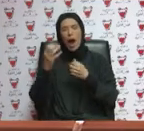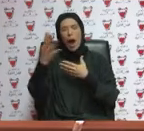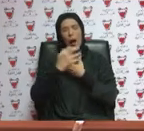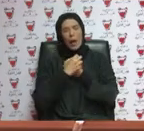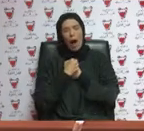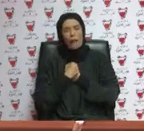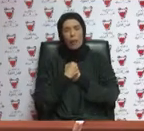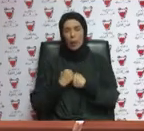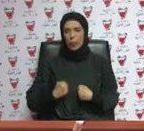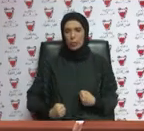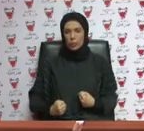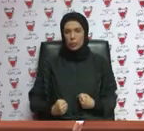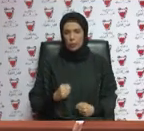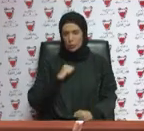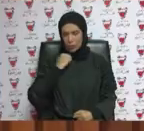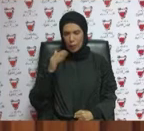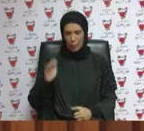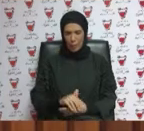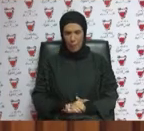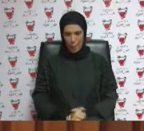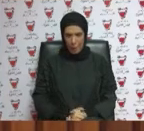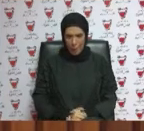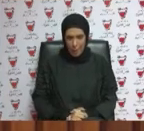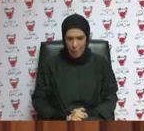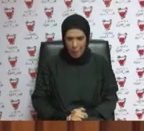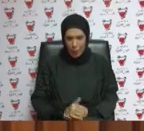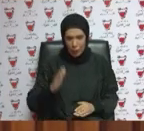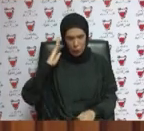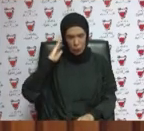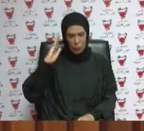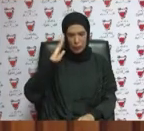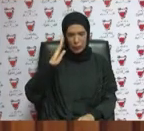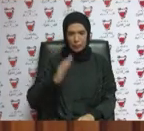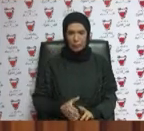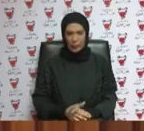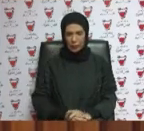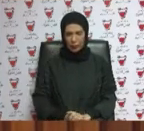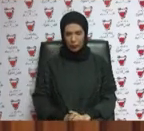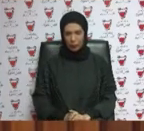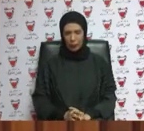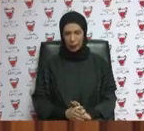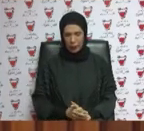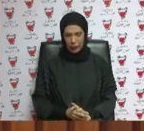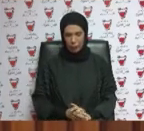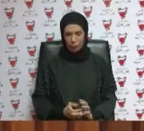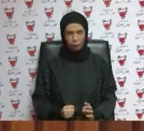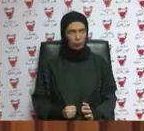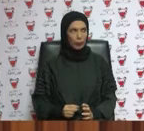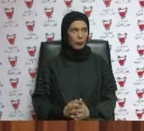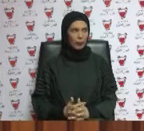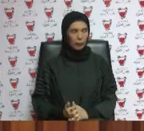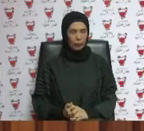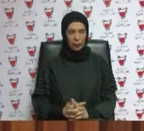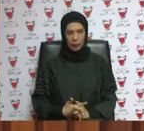ويحفظ مملكتنا الغالية من كل شر. شكرا. شكرا جزيلا. الأخ بسام البن محمد